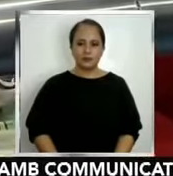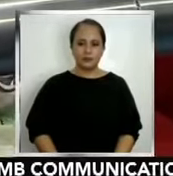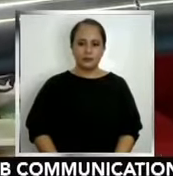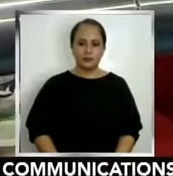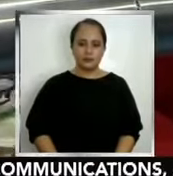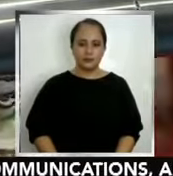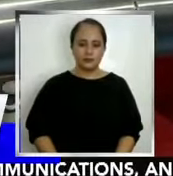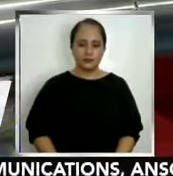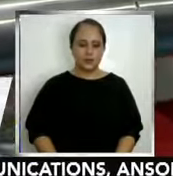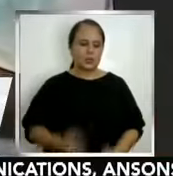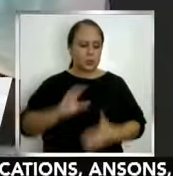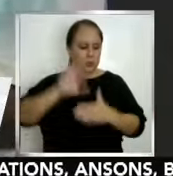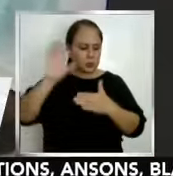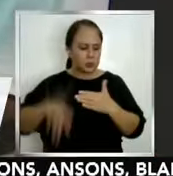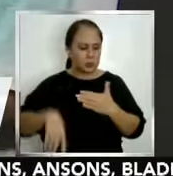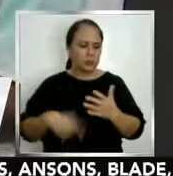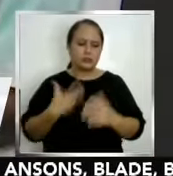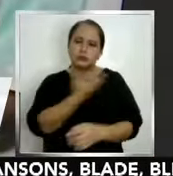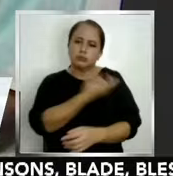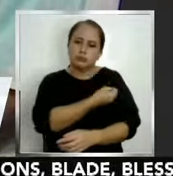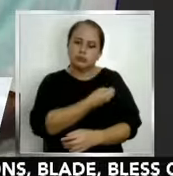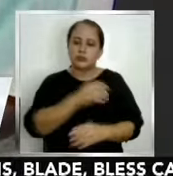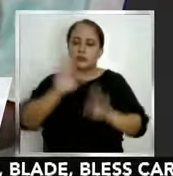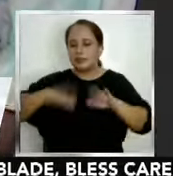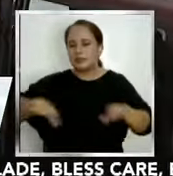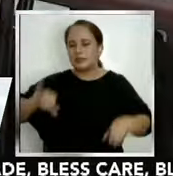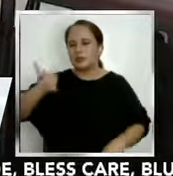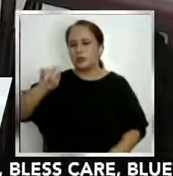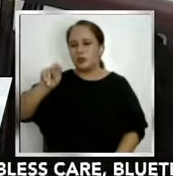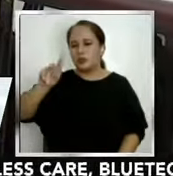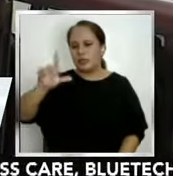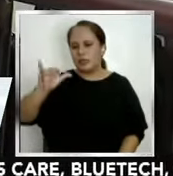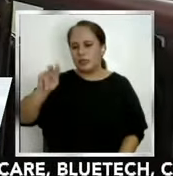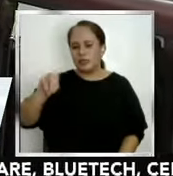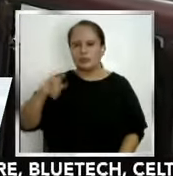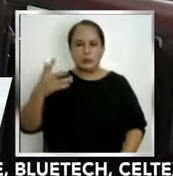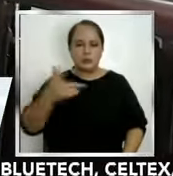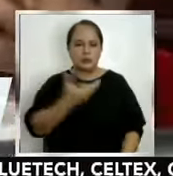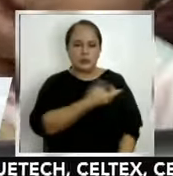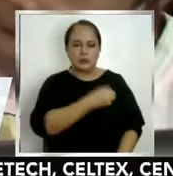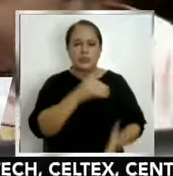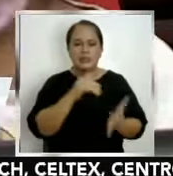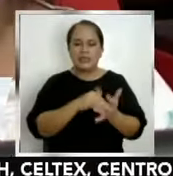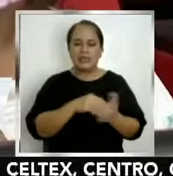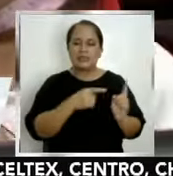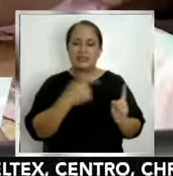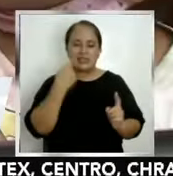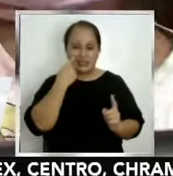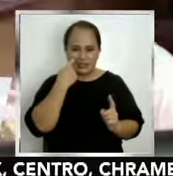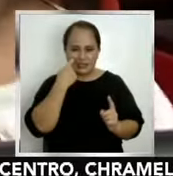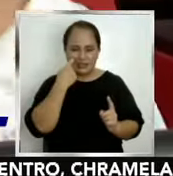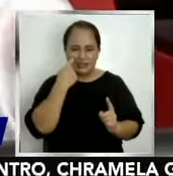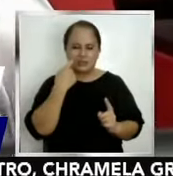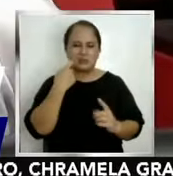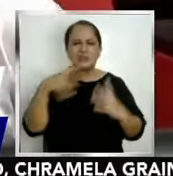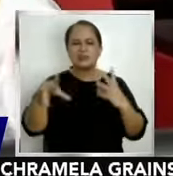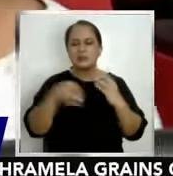Kumpleto sa mga bakuna ang mga anak ni Jonaline, pero pinabakunahan niya uli ang mga ito kanina. Dagdag protection